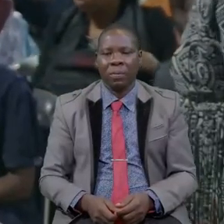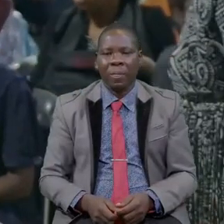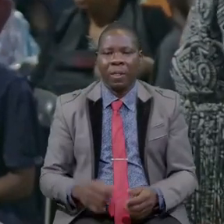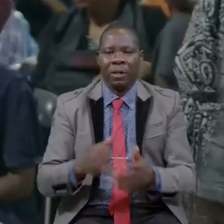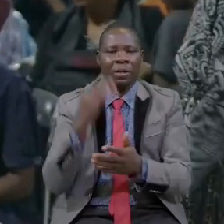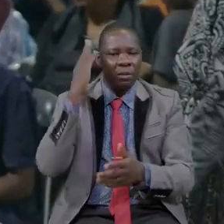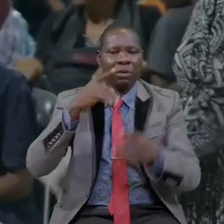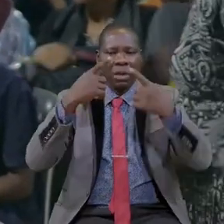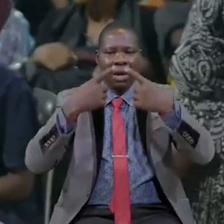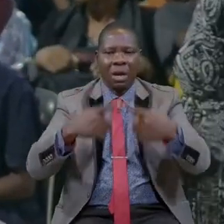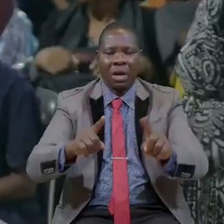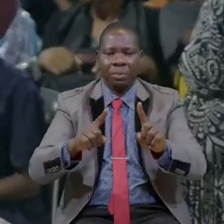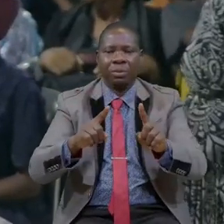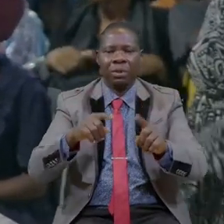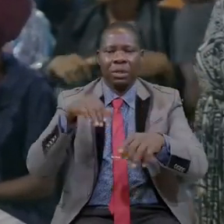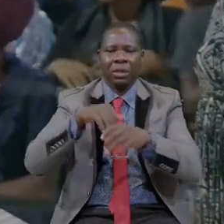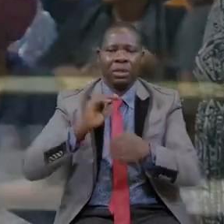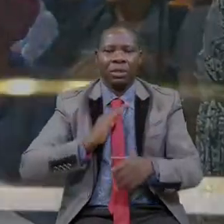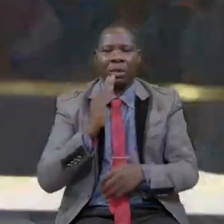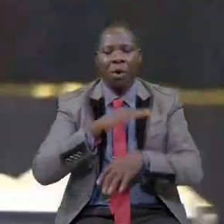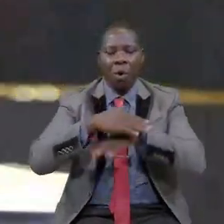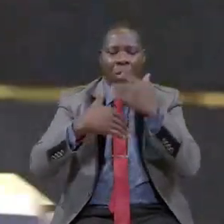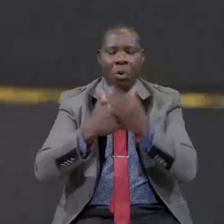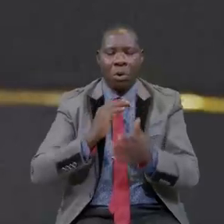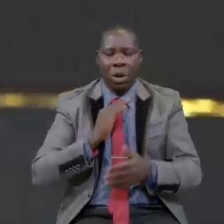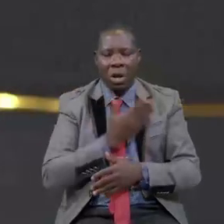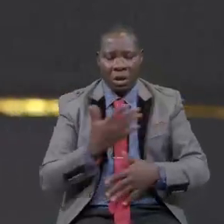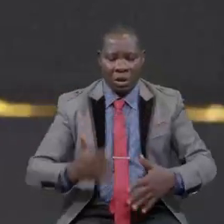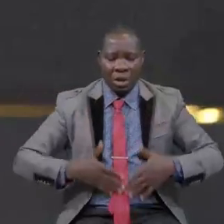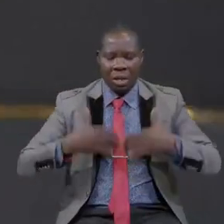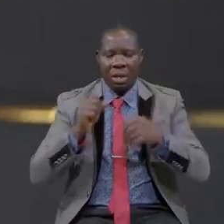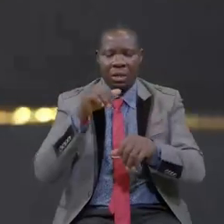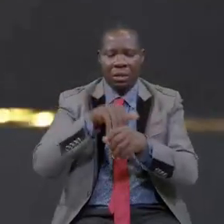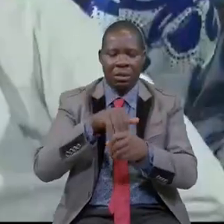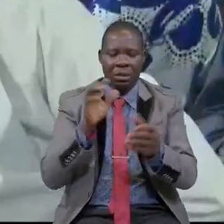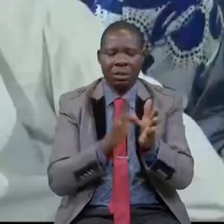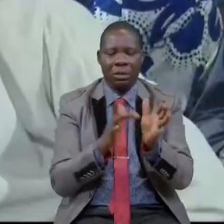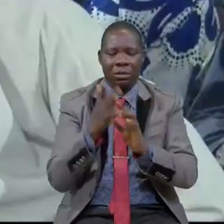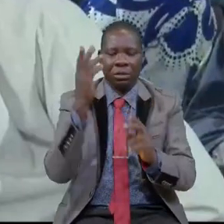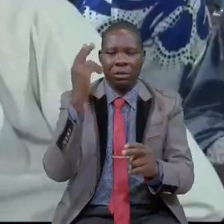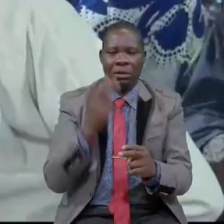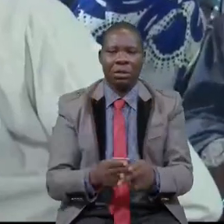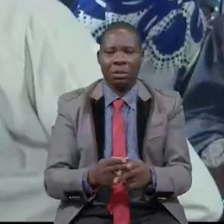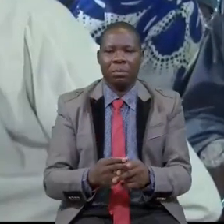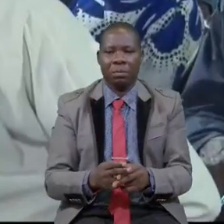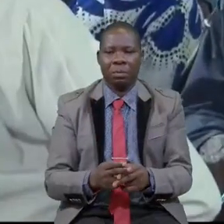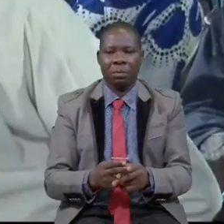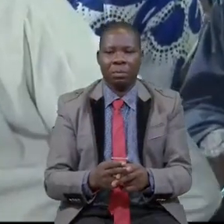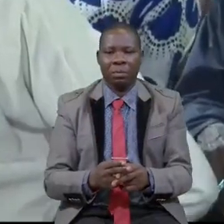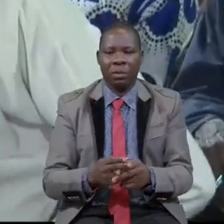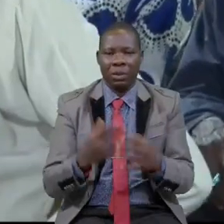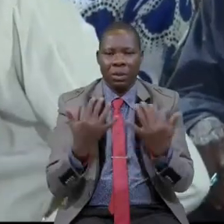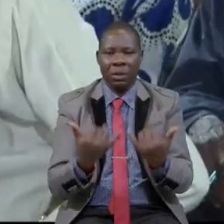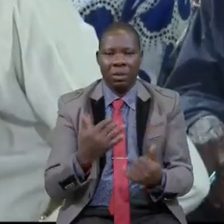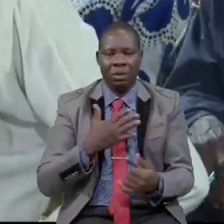Et ça va arriver dans toutes nos vies au nom de Jésus. Mon